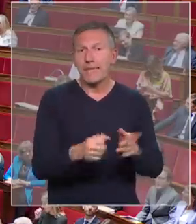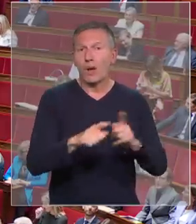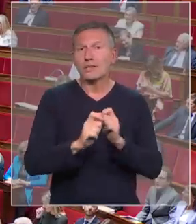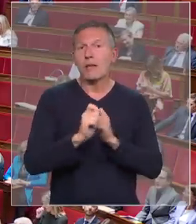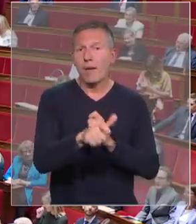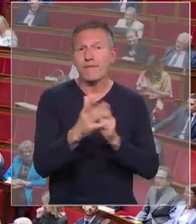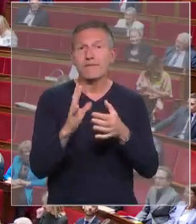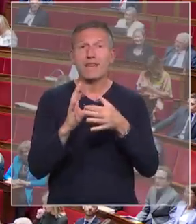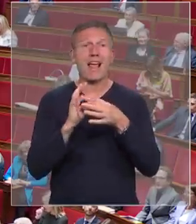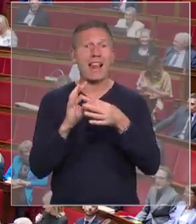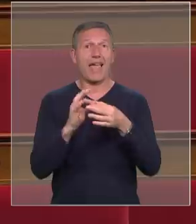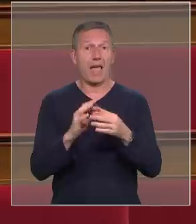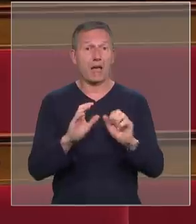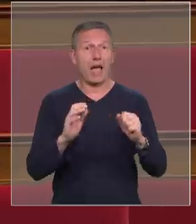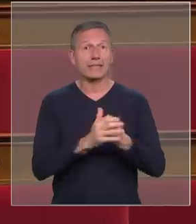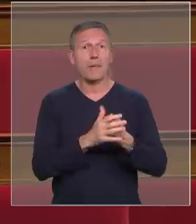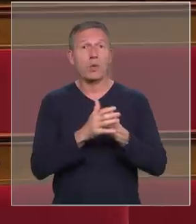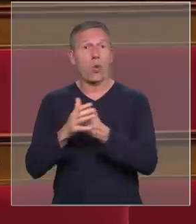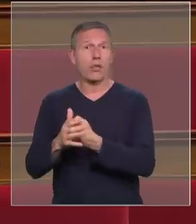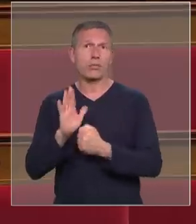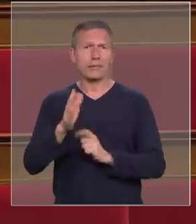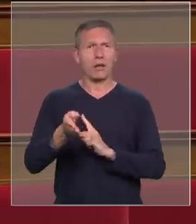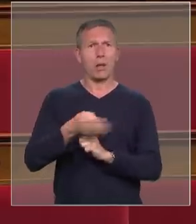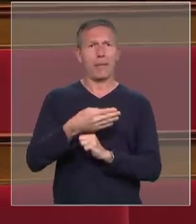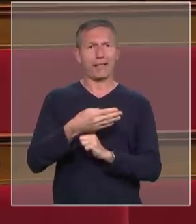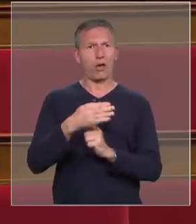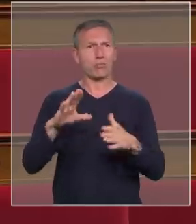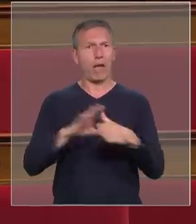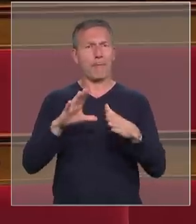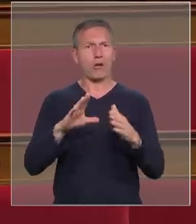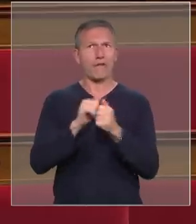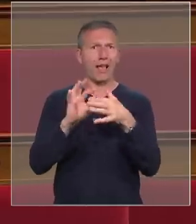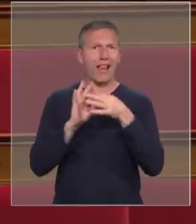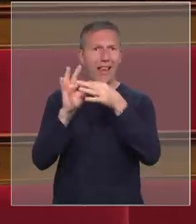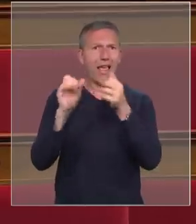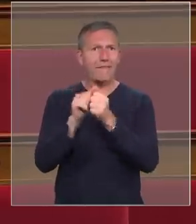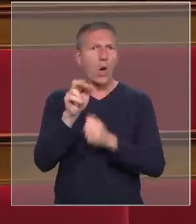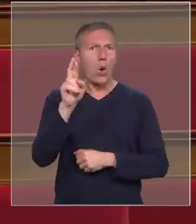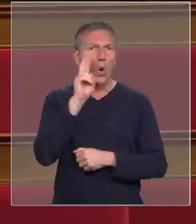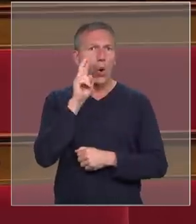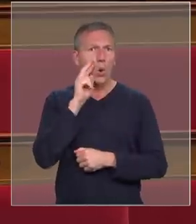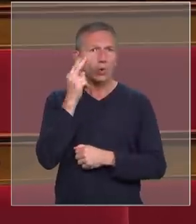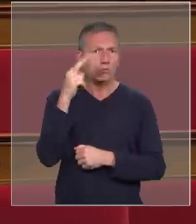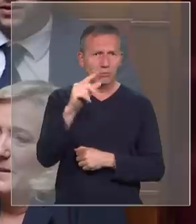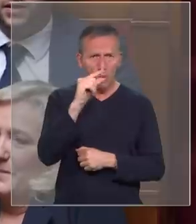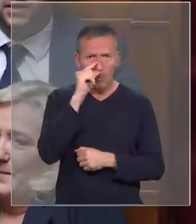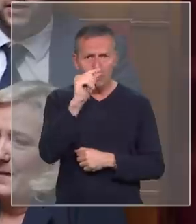liens tout particuliers de l'extrême droite, soi-disant patriote, avec une puissance étrangère, la Russie de monsieur